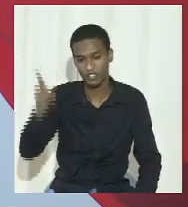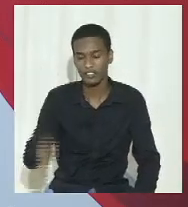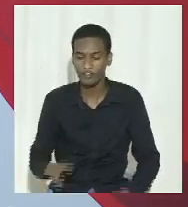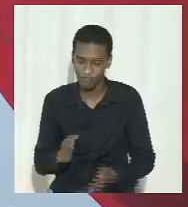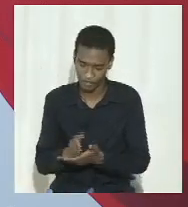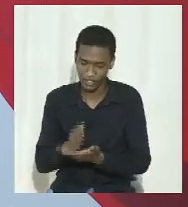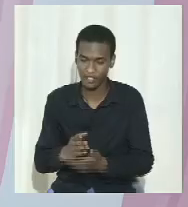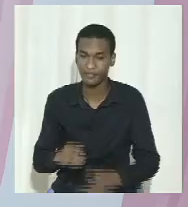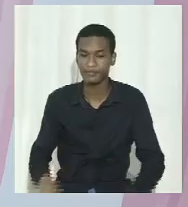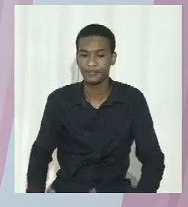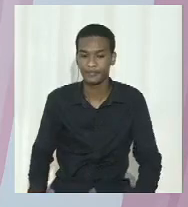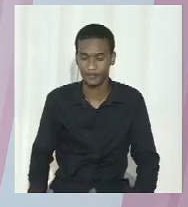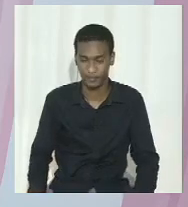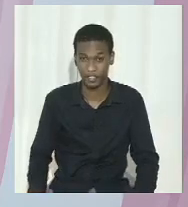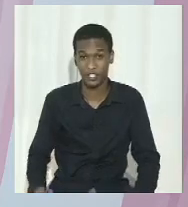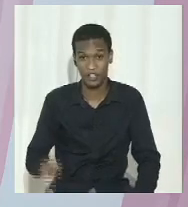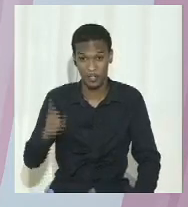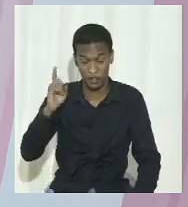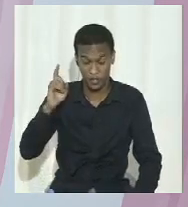dia misy deuxième dose koa